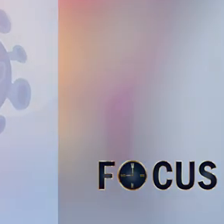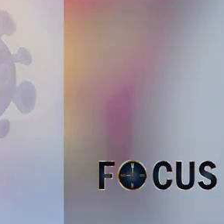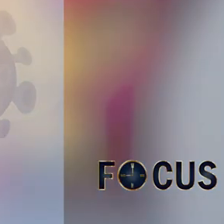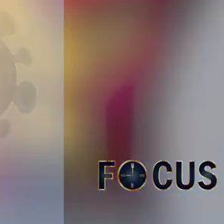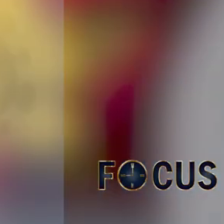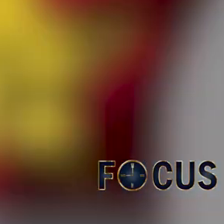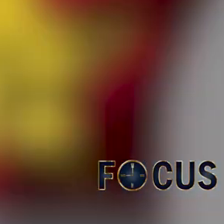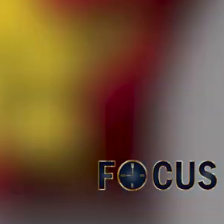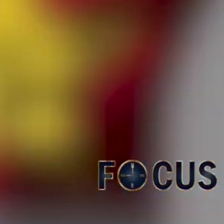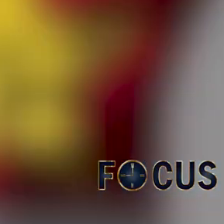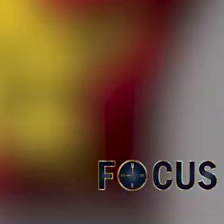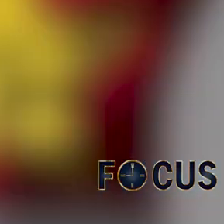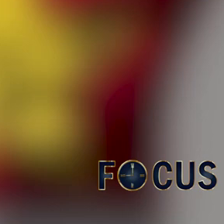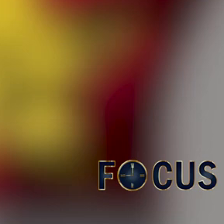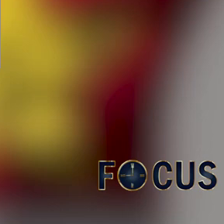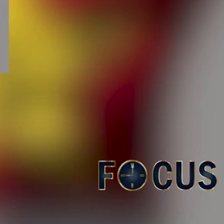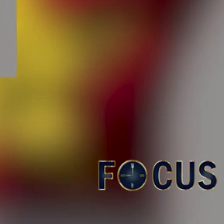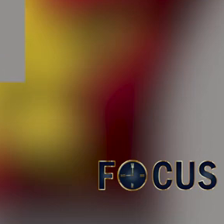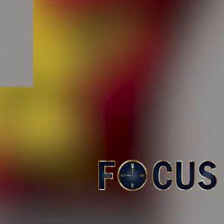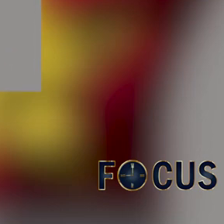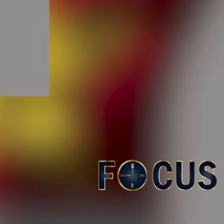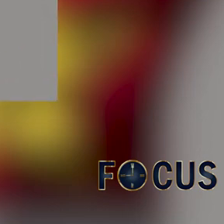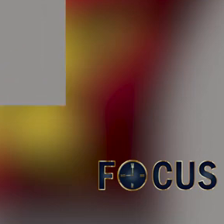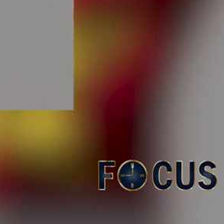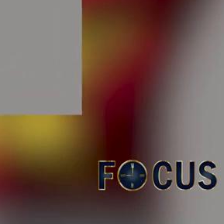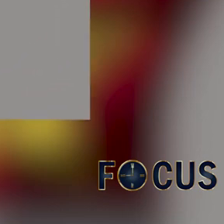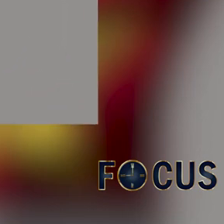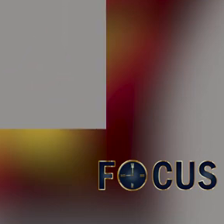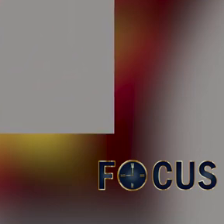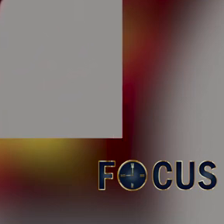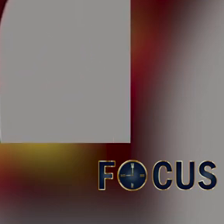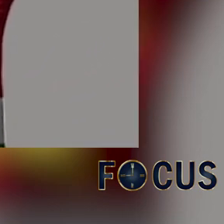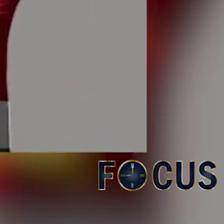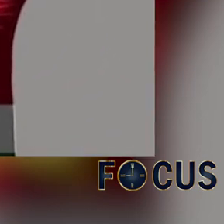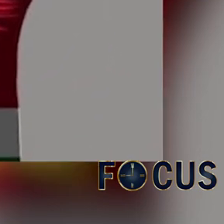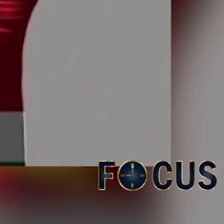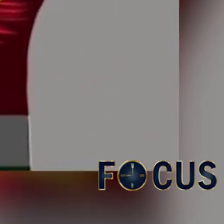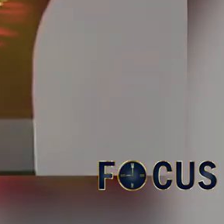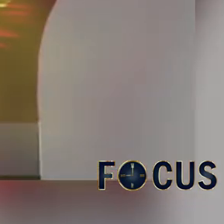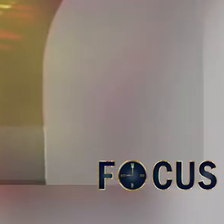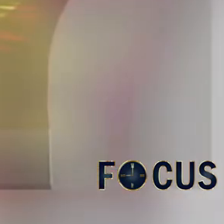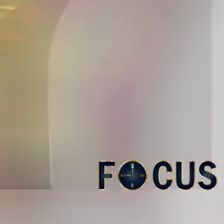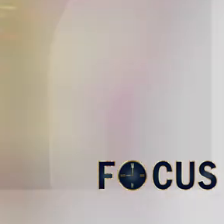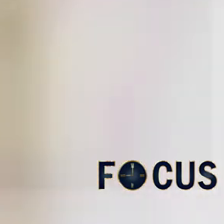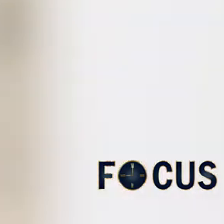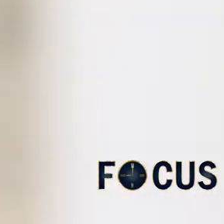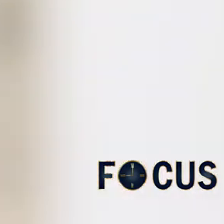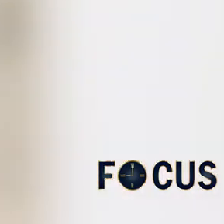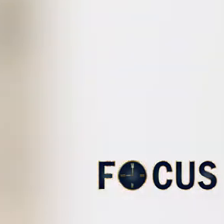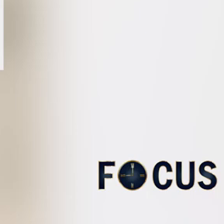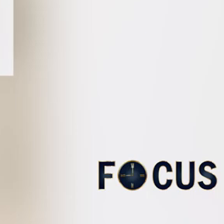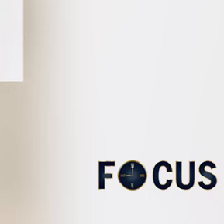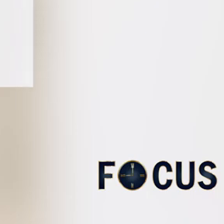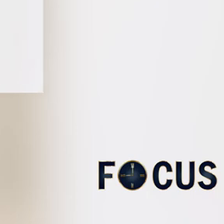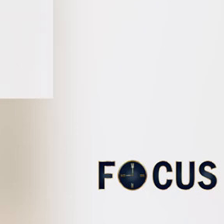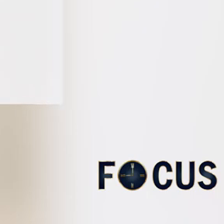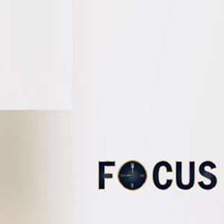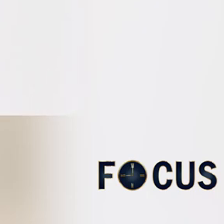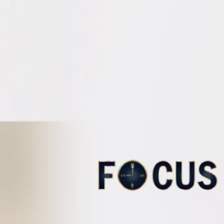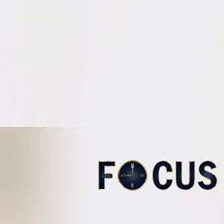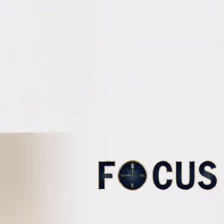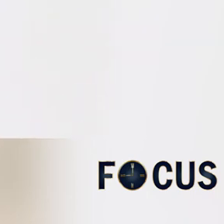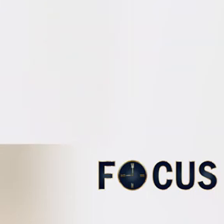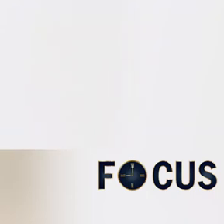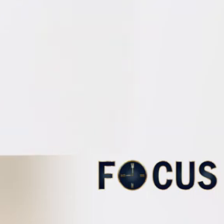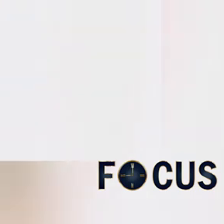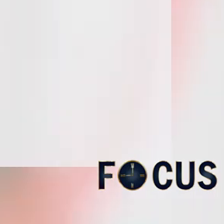wordt. Eenheid in denken en handelen als waarborg voor de gezondheid van onze hele natie. Eigen verantwoordelijkheid, sociale